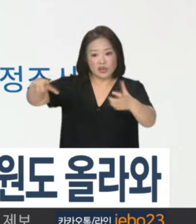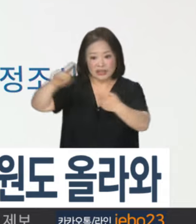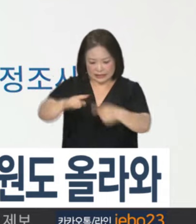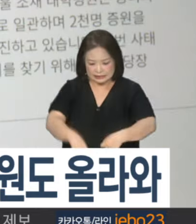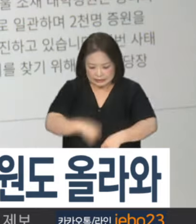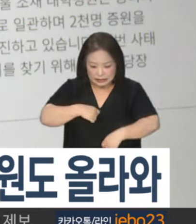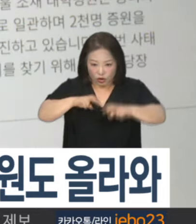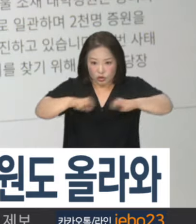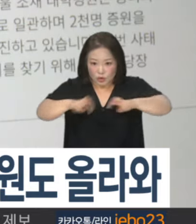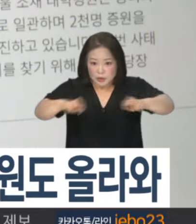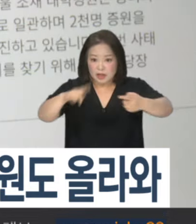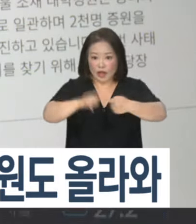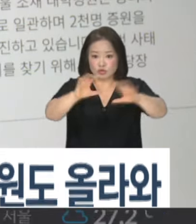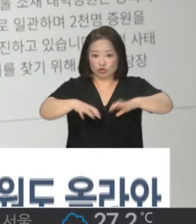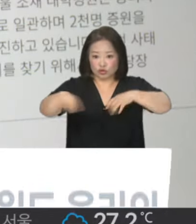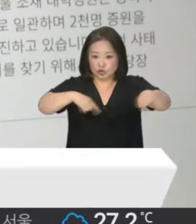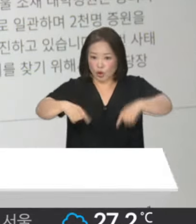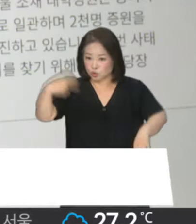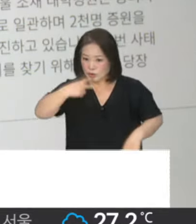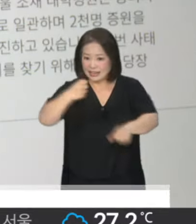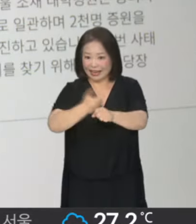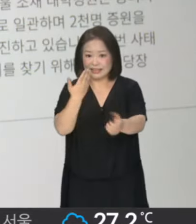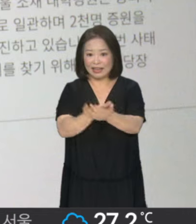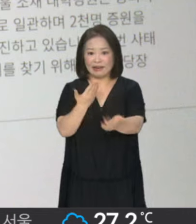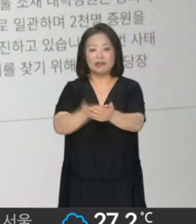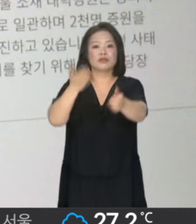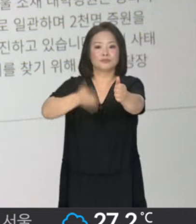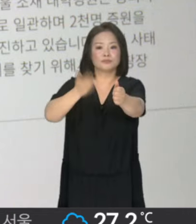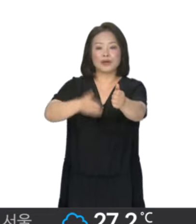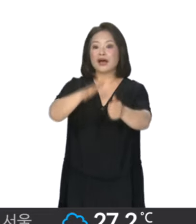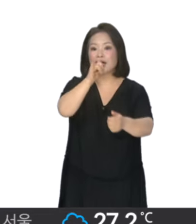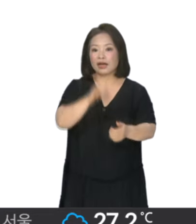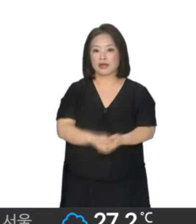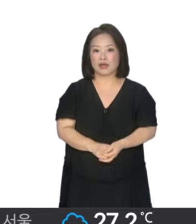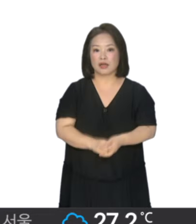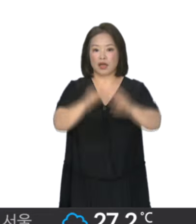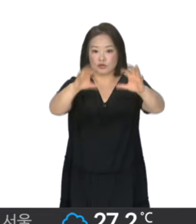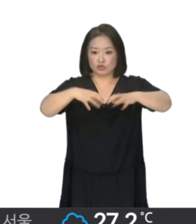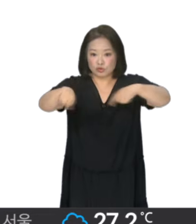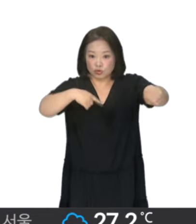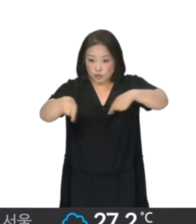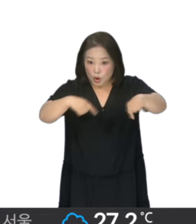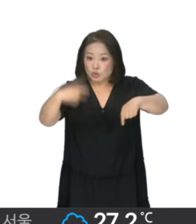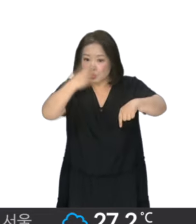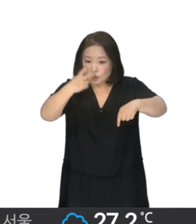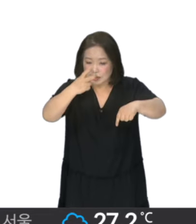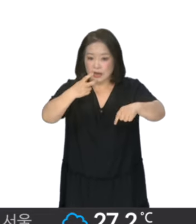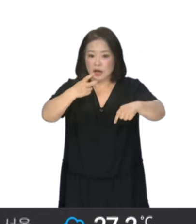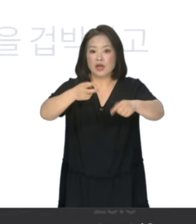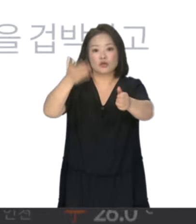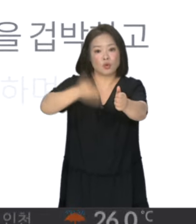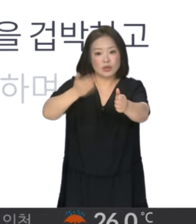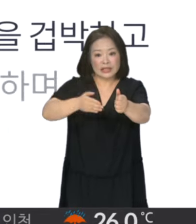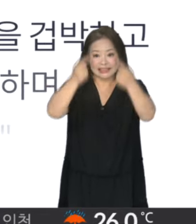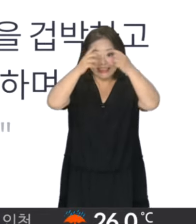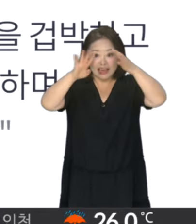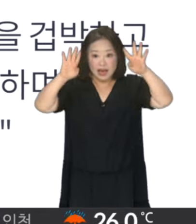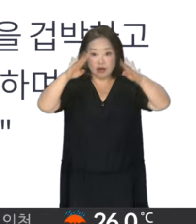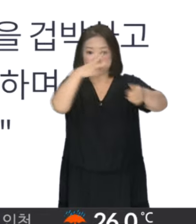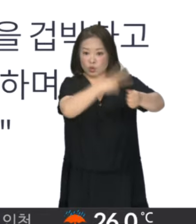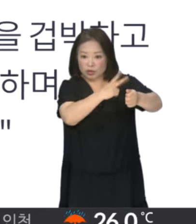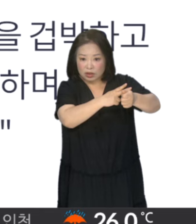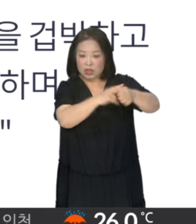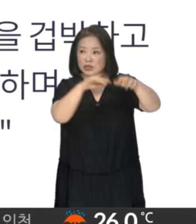규명하기 위한 국정조사를 요구하는 청원도 올라왔습니다 국정조사 요청 청원을 올린 의대 교수들은